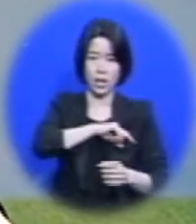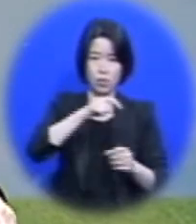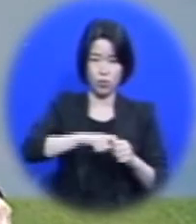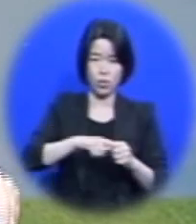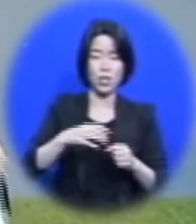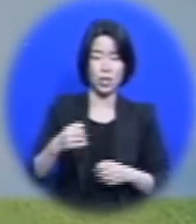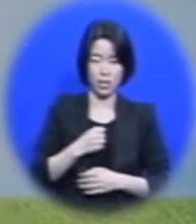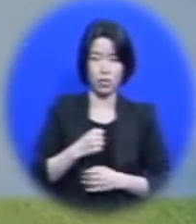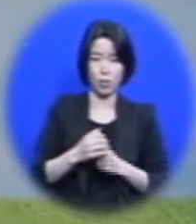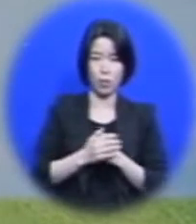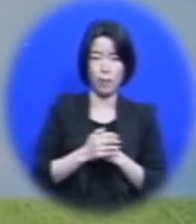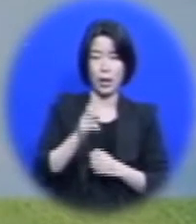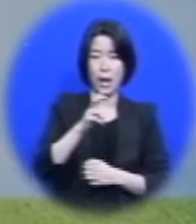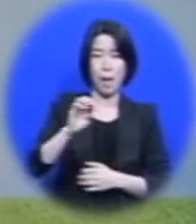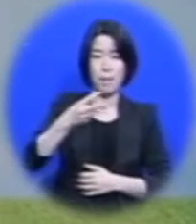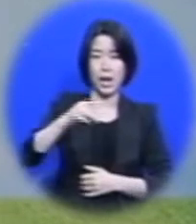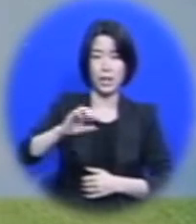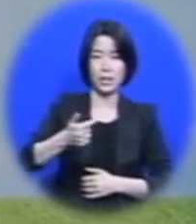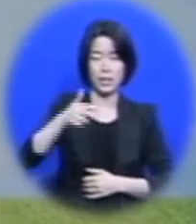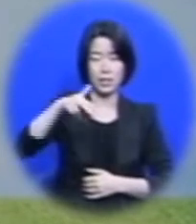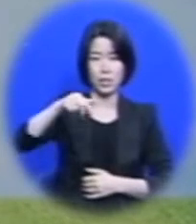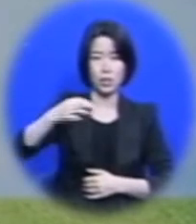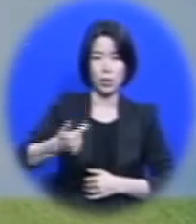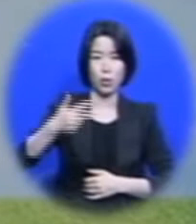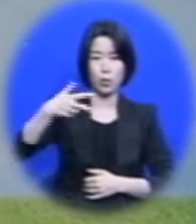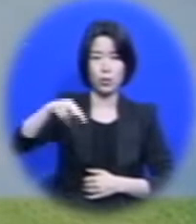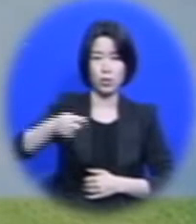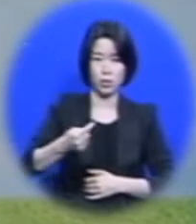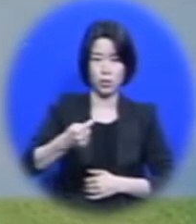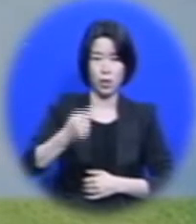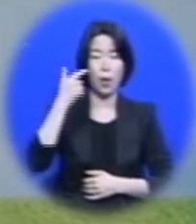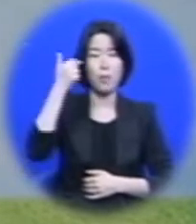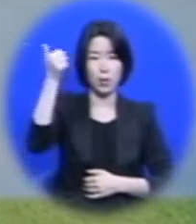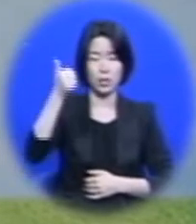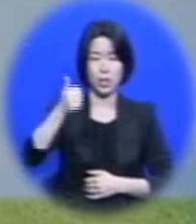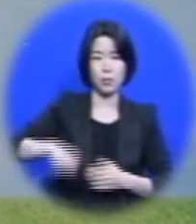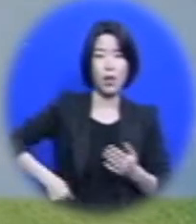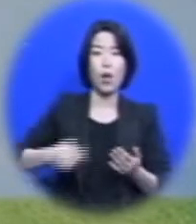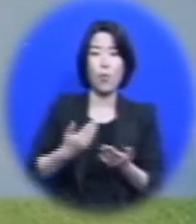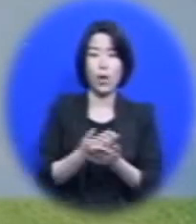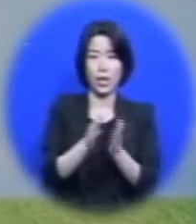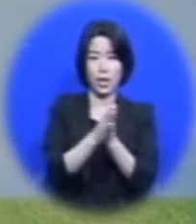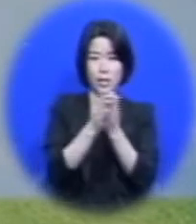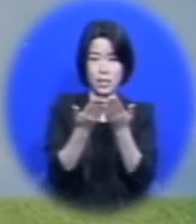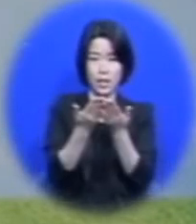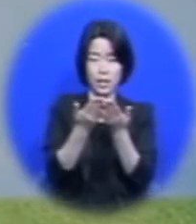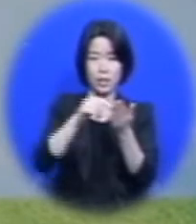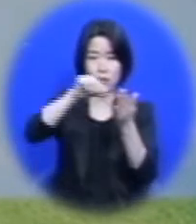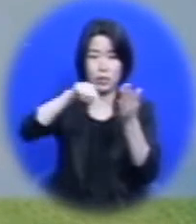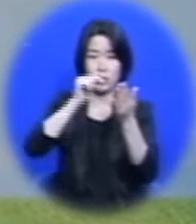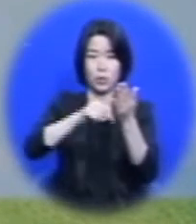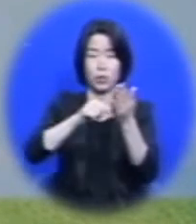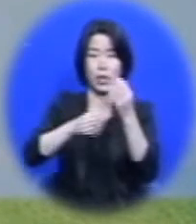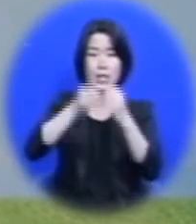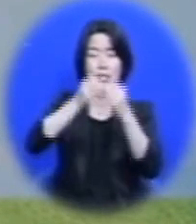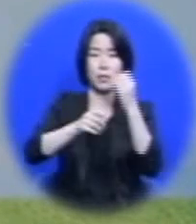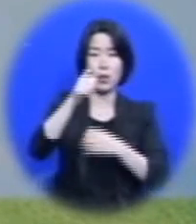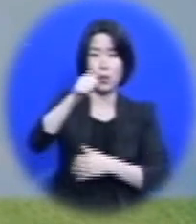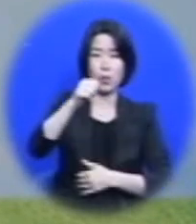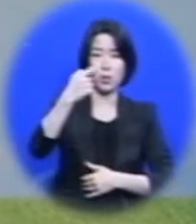마틴 로이드 존스 목사님이 회개라고 하는 책을 가지고 이 책 속에 이 시편